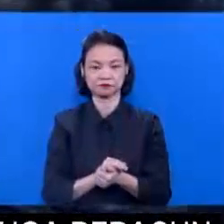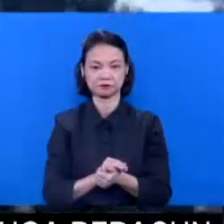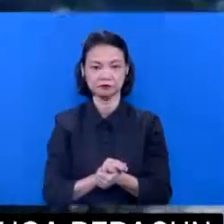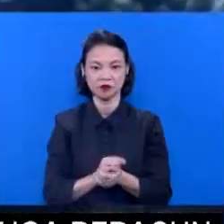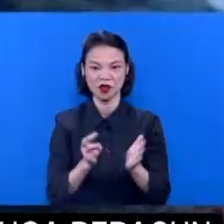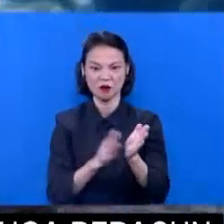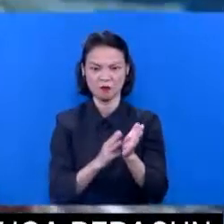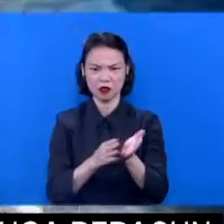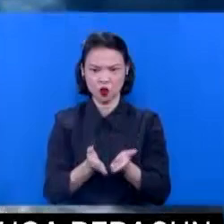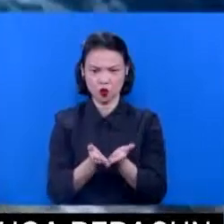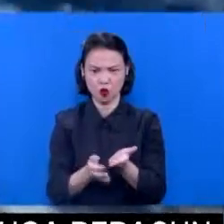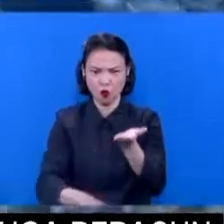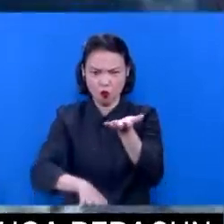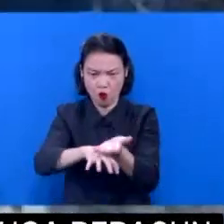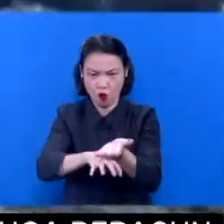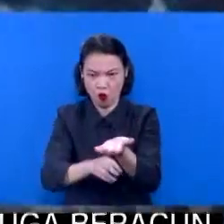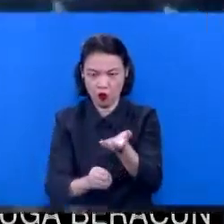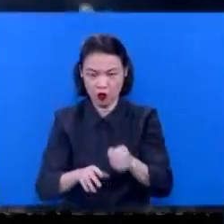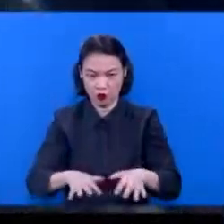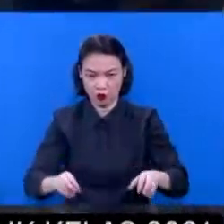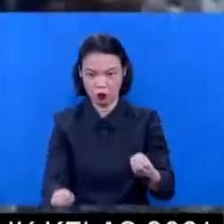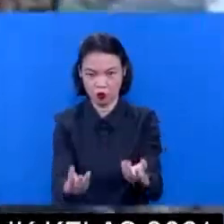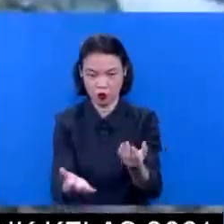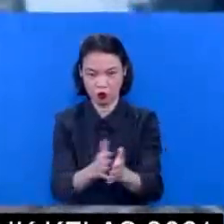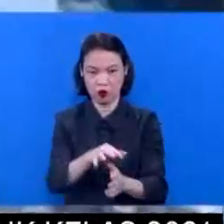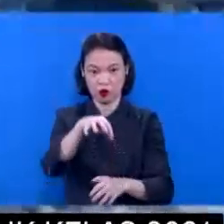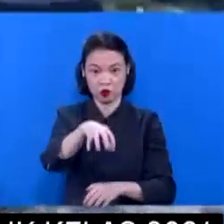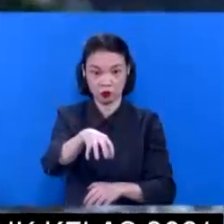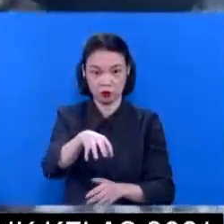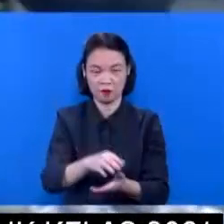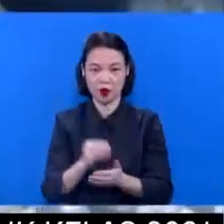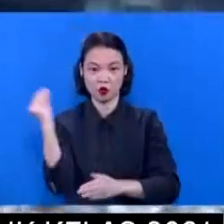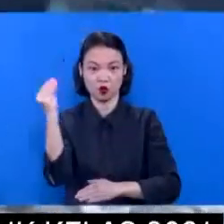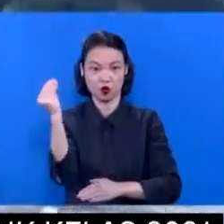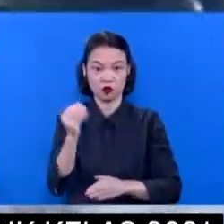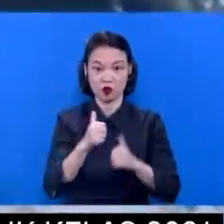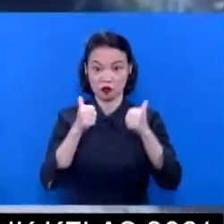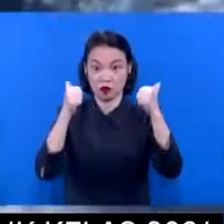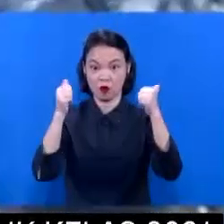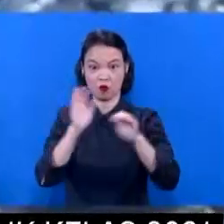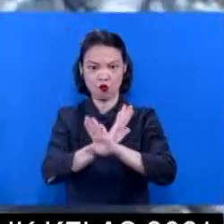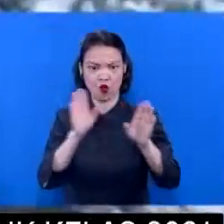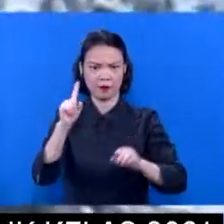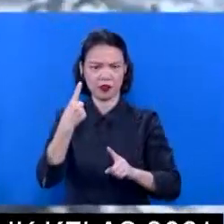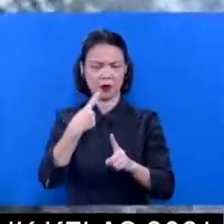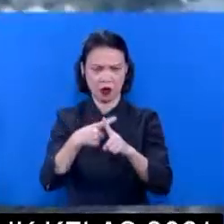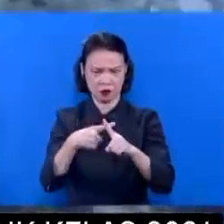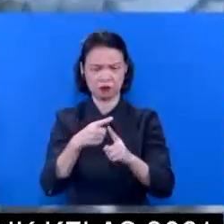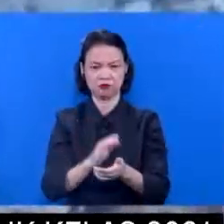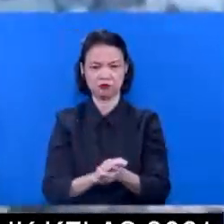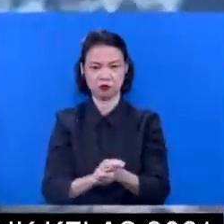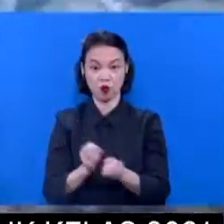Insiden kapal menabrak terumbu karang di lokasi wisata premium Raja Ampat bukan kali pertama terjadi. Salah satu yang